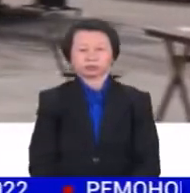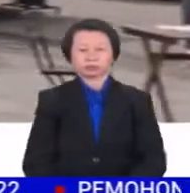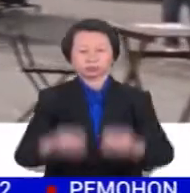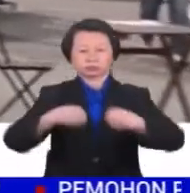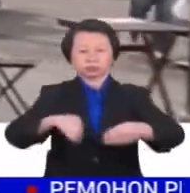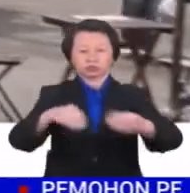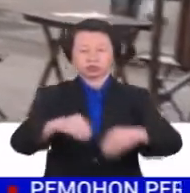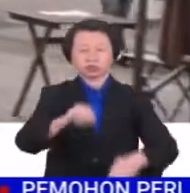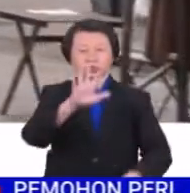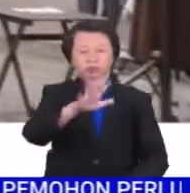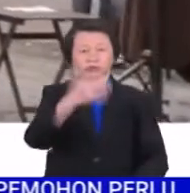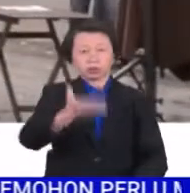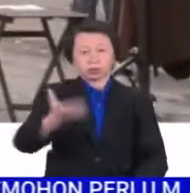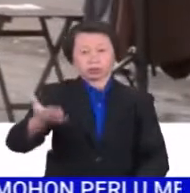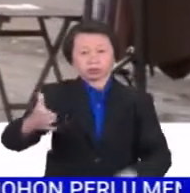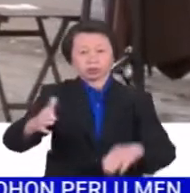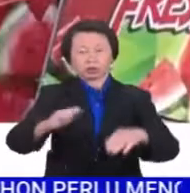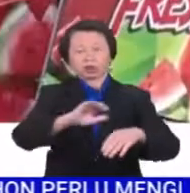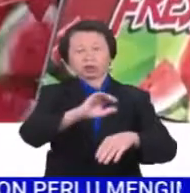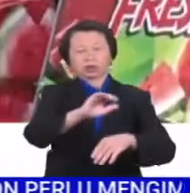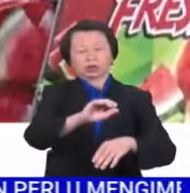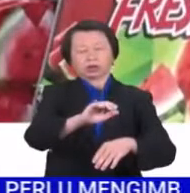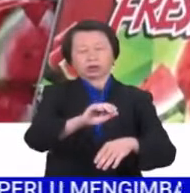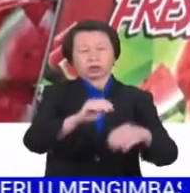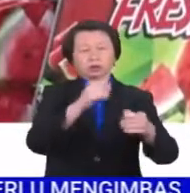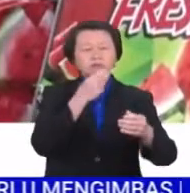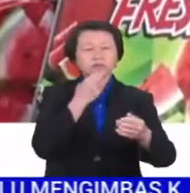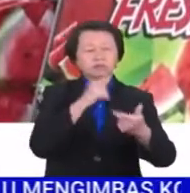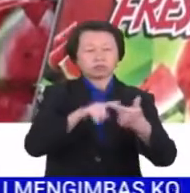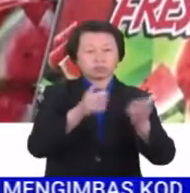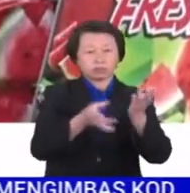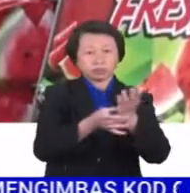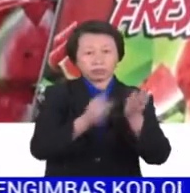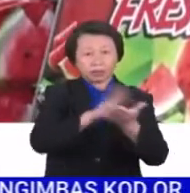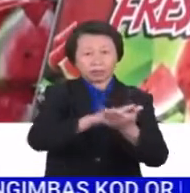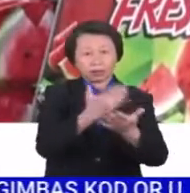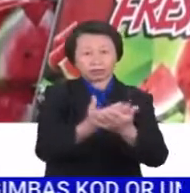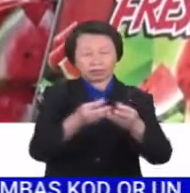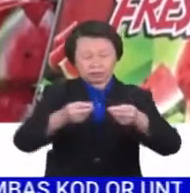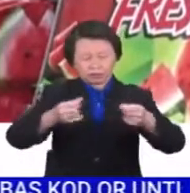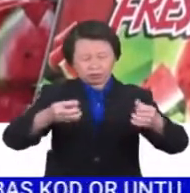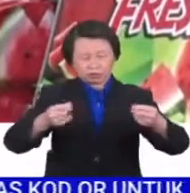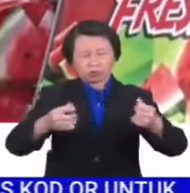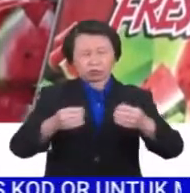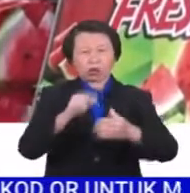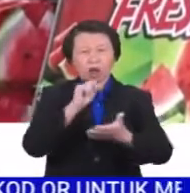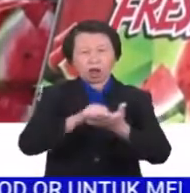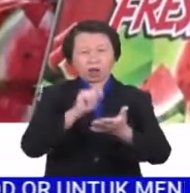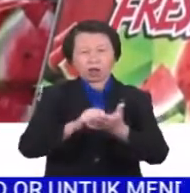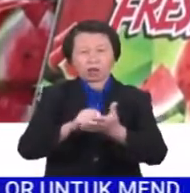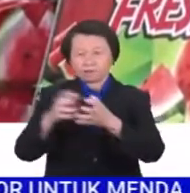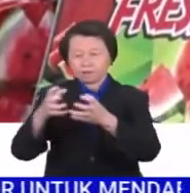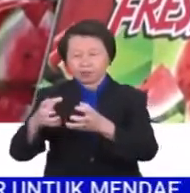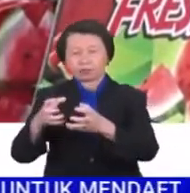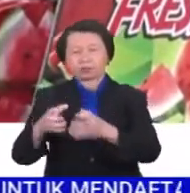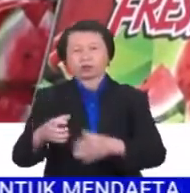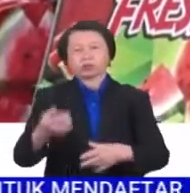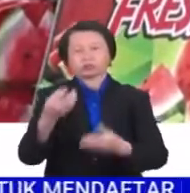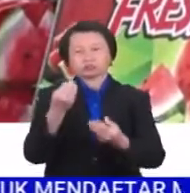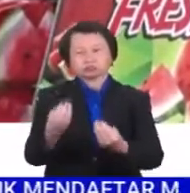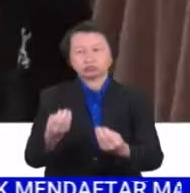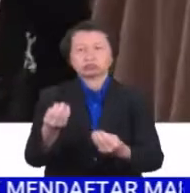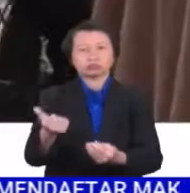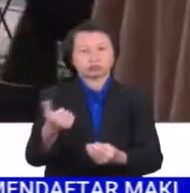Penjualan 5 barangan keperluan asas di bawah jenama Co-op iaitu gula, minyak masak, tepung, beras dan ayam beku pada harga lebih murah diterima